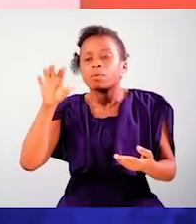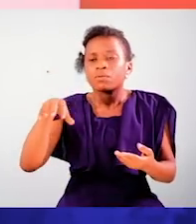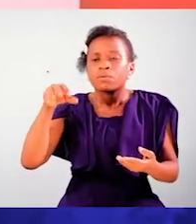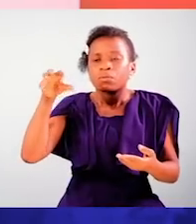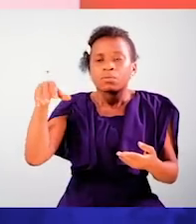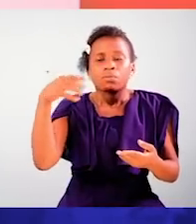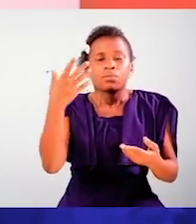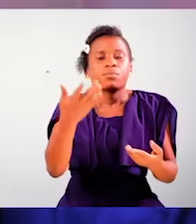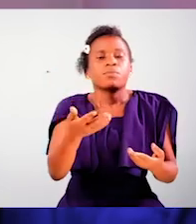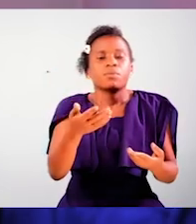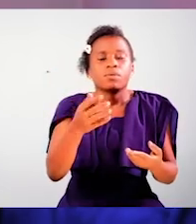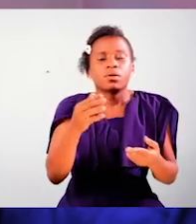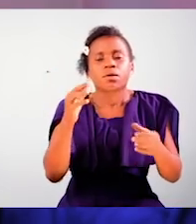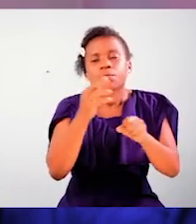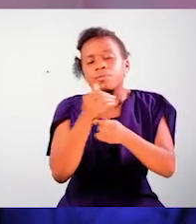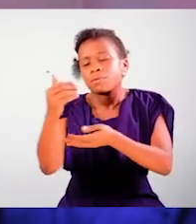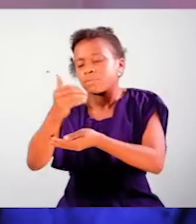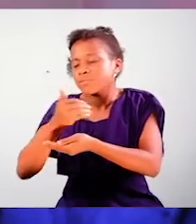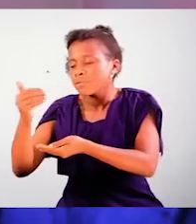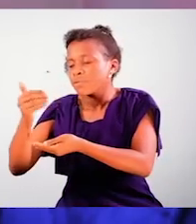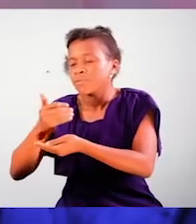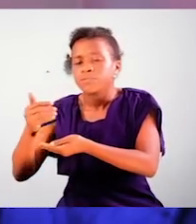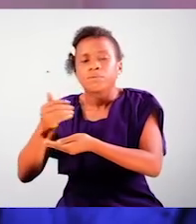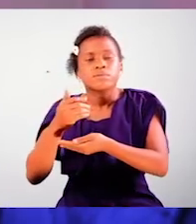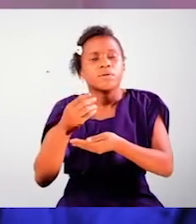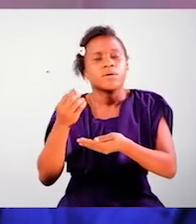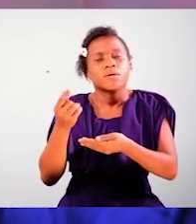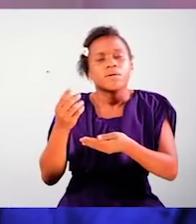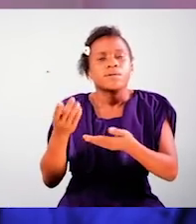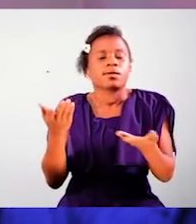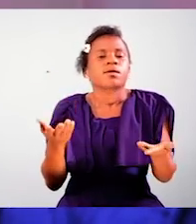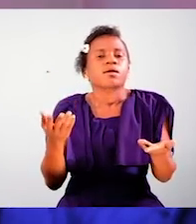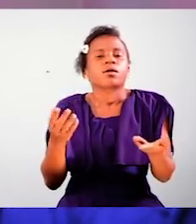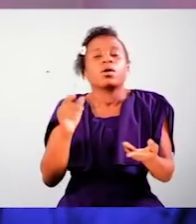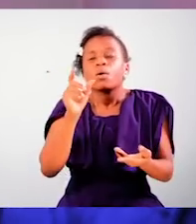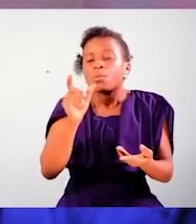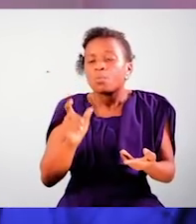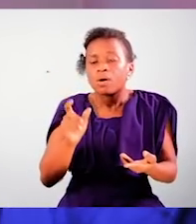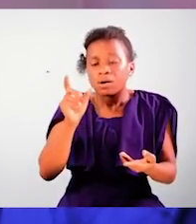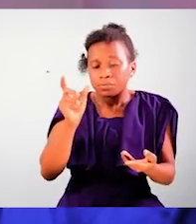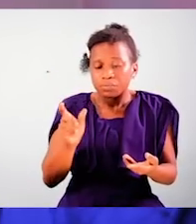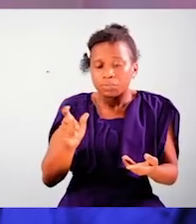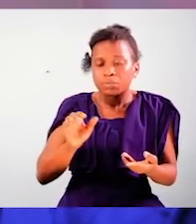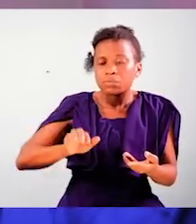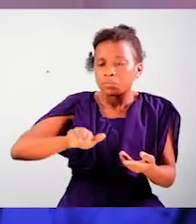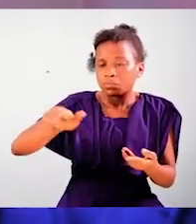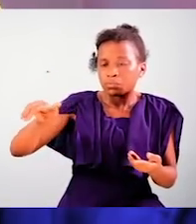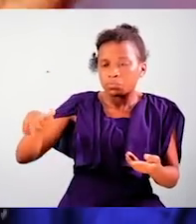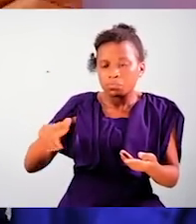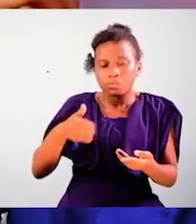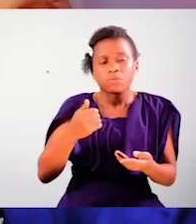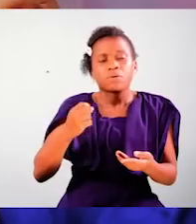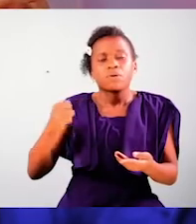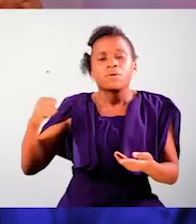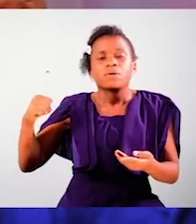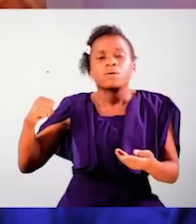kubwa, mnyororo mkubwa. Msifikiri wanaoiba wana, wewe huwezi kuiba mtu mkoani bilioni 2. Lazima